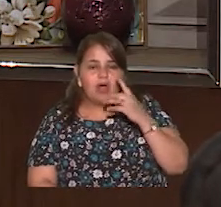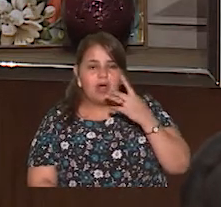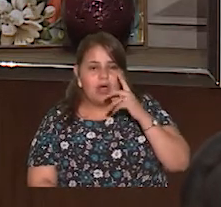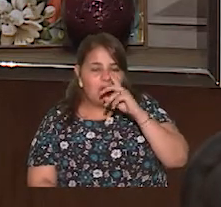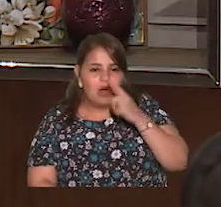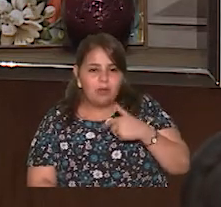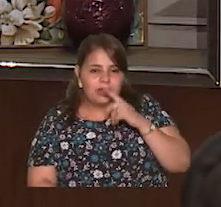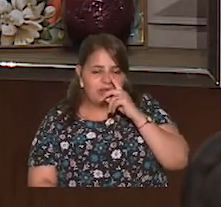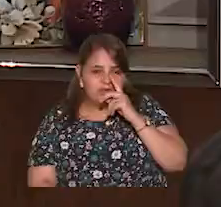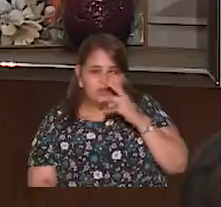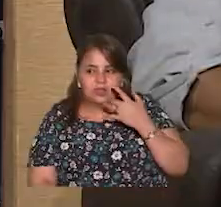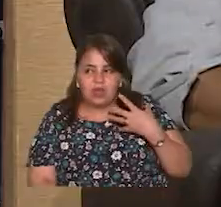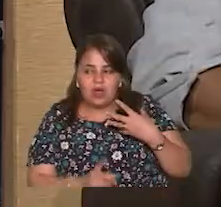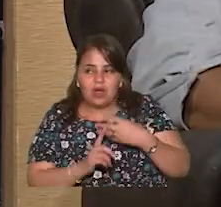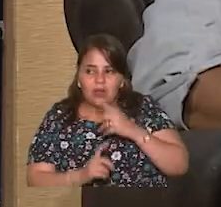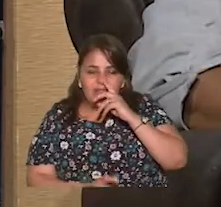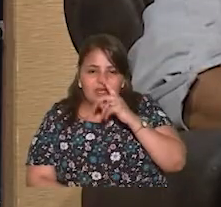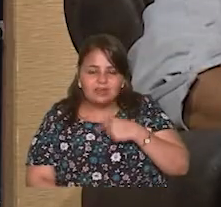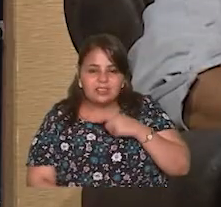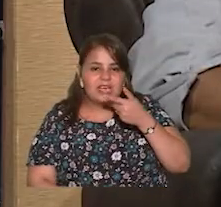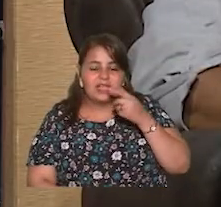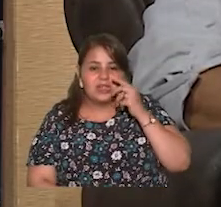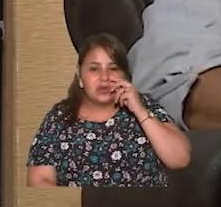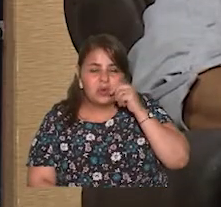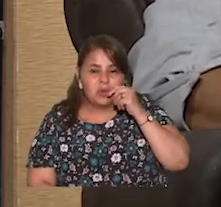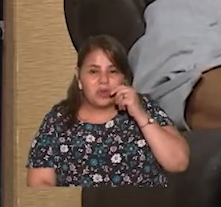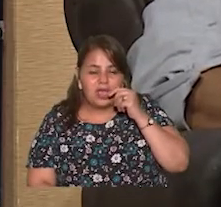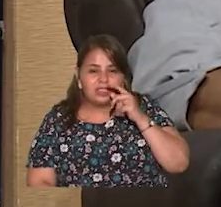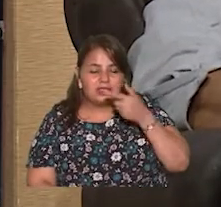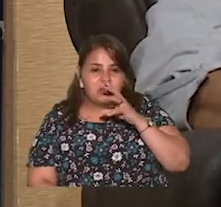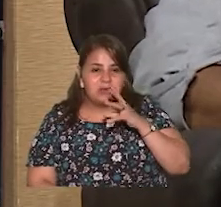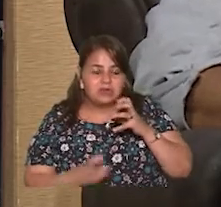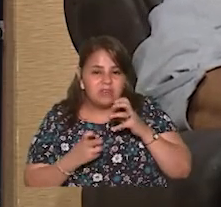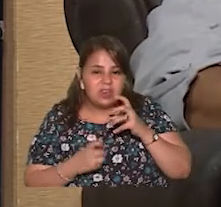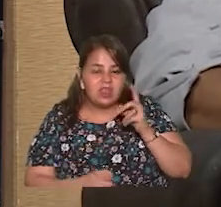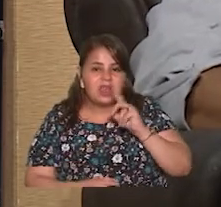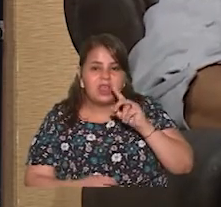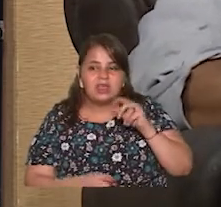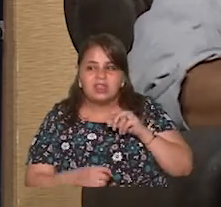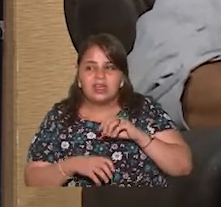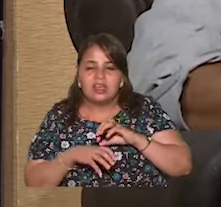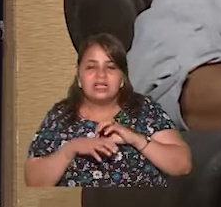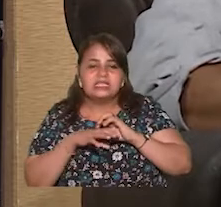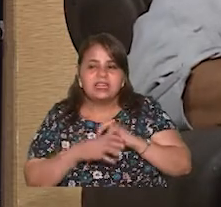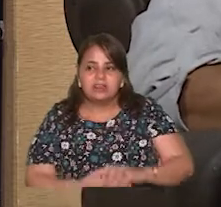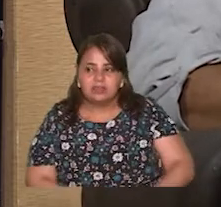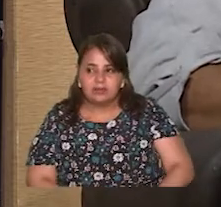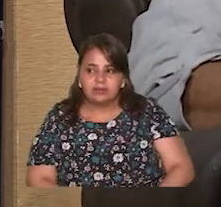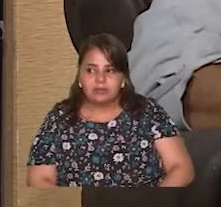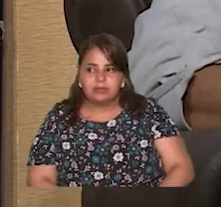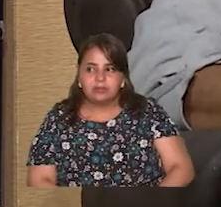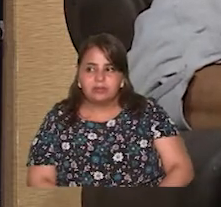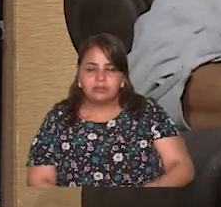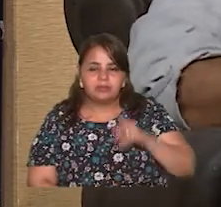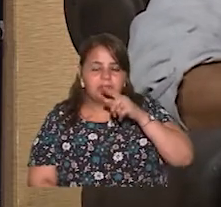الرجوله؟ لا، صفه من صفات الانسان. الانسان برضه حضرتك بصي لو اتكلمنا هنعمل حلقه عن